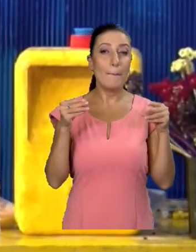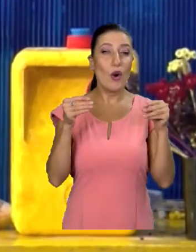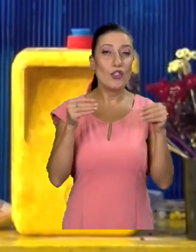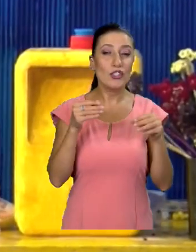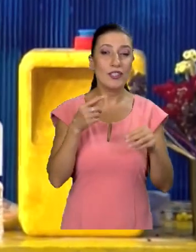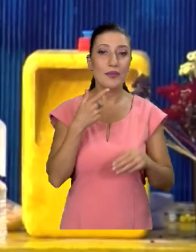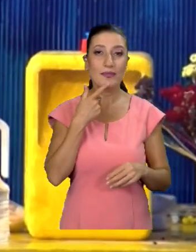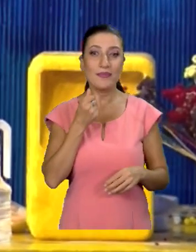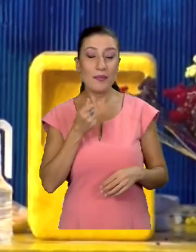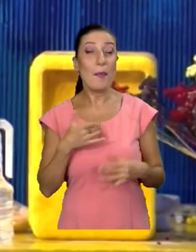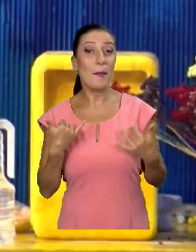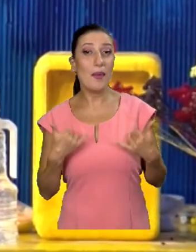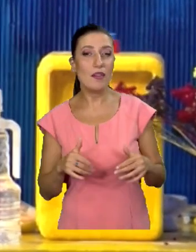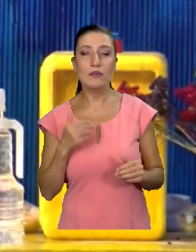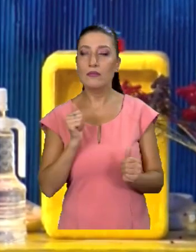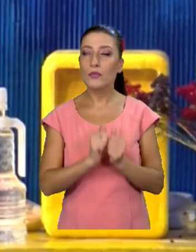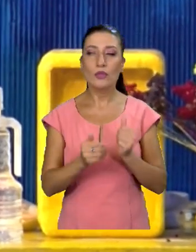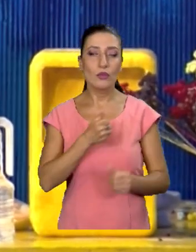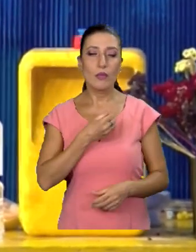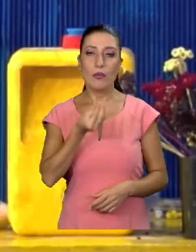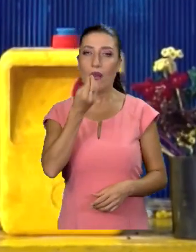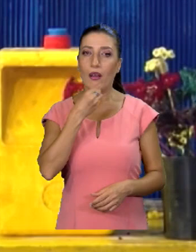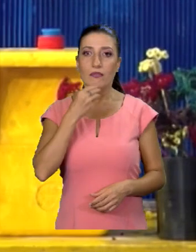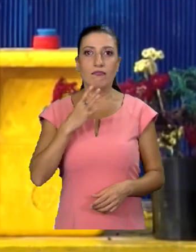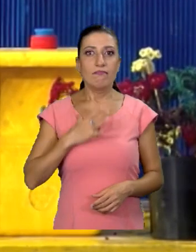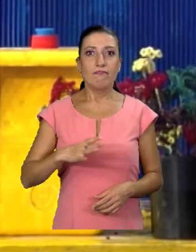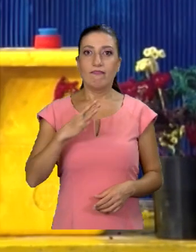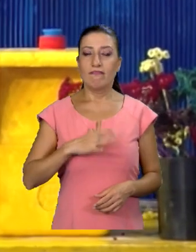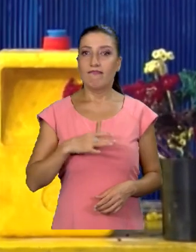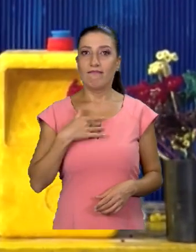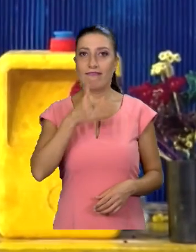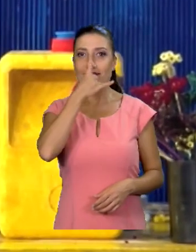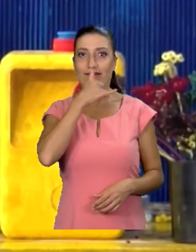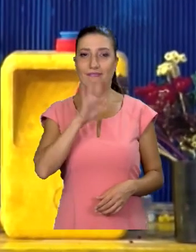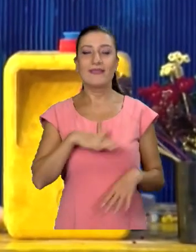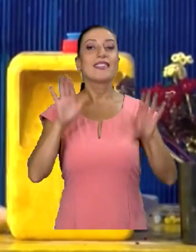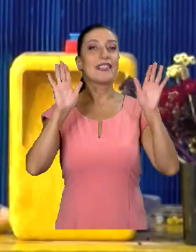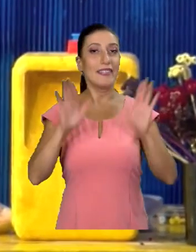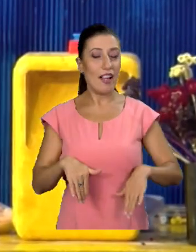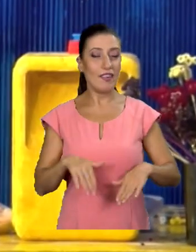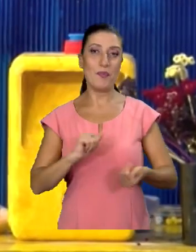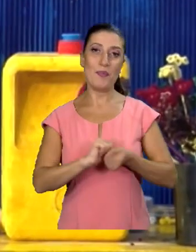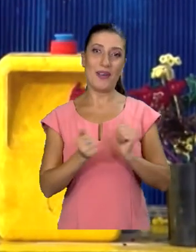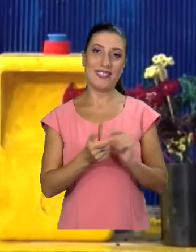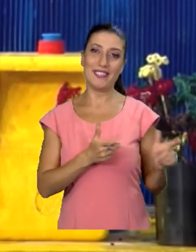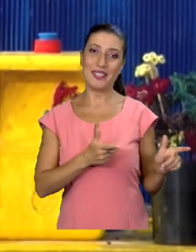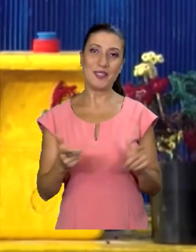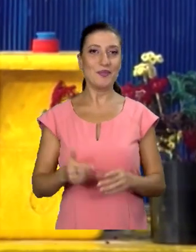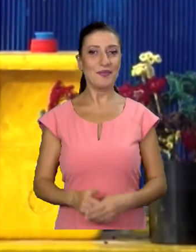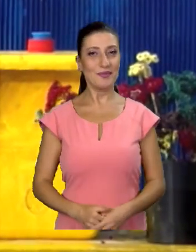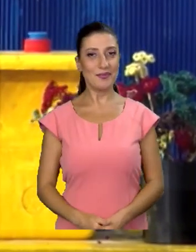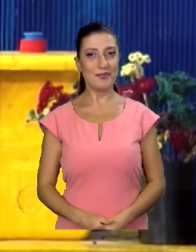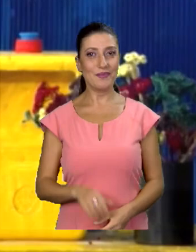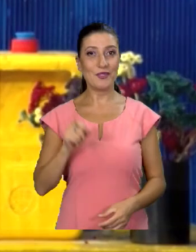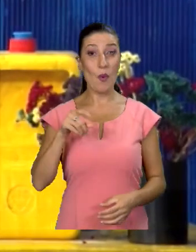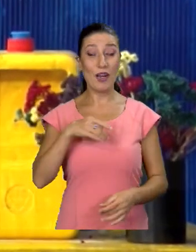մուլտափշին, բա միշտ ուզում եմ ուտել, բայց ինձ թույլ չեմ տալիս, բա ինչևէ, պատրաստենք. Հոպլա,